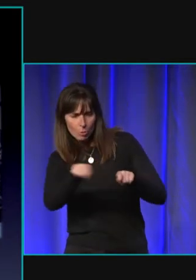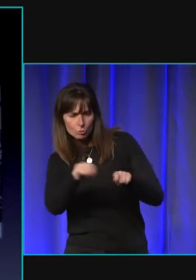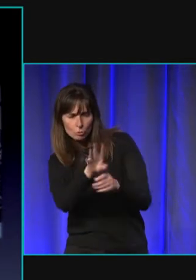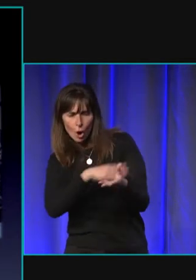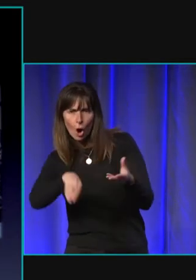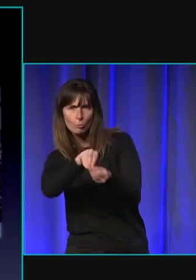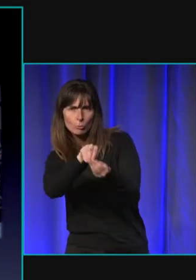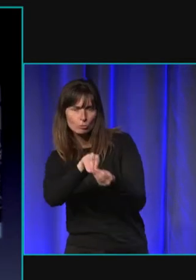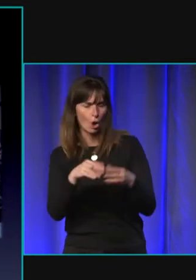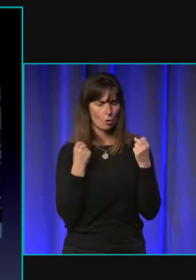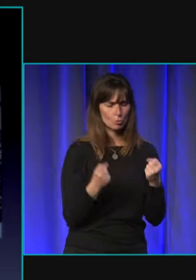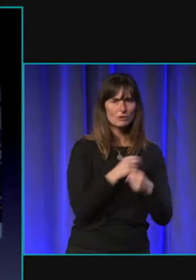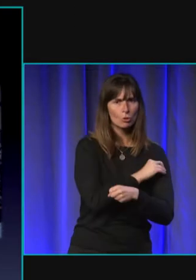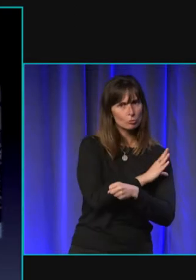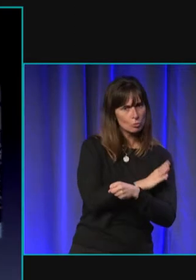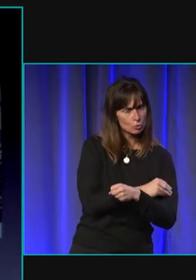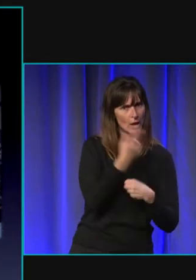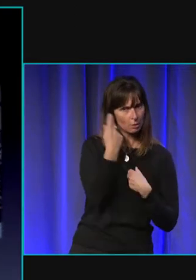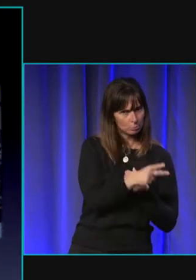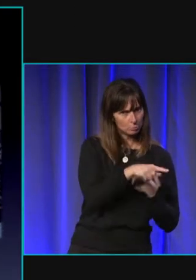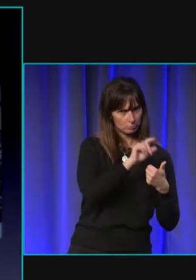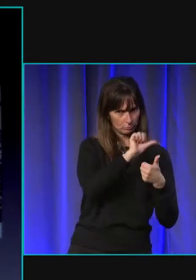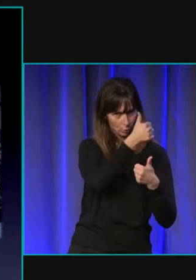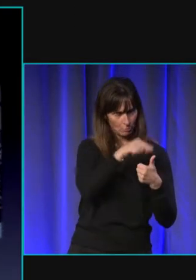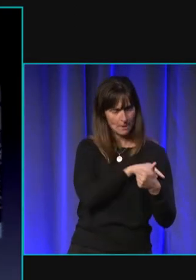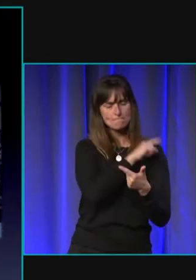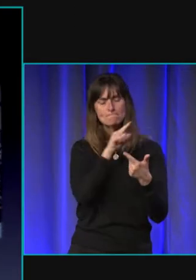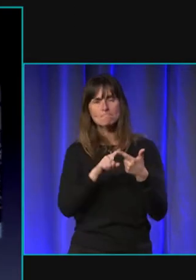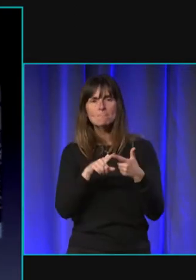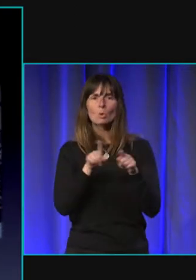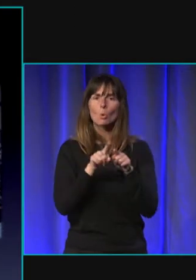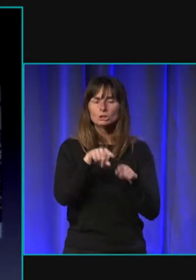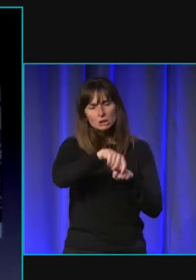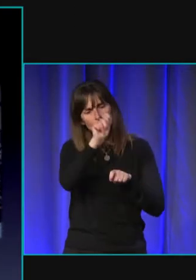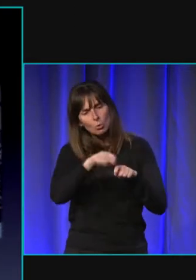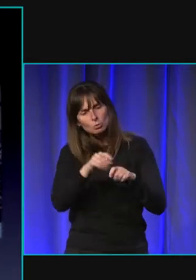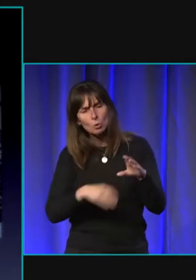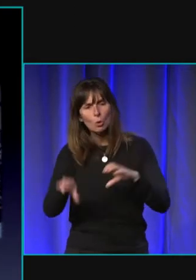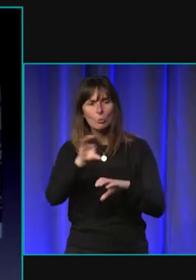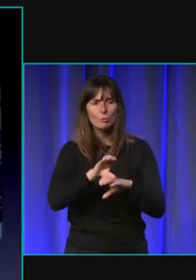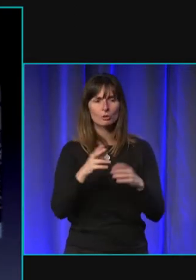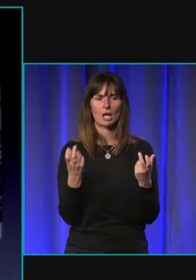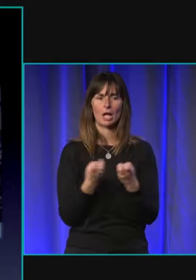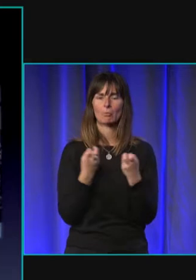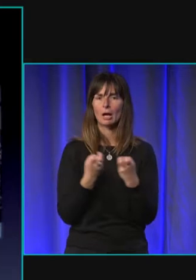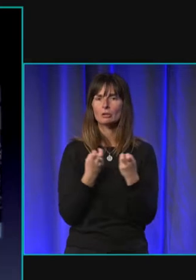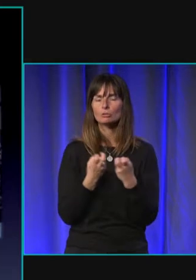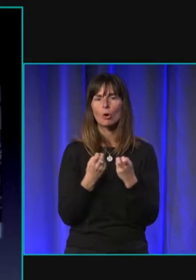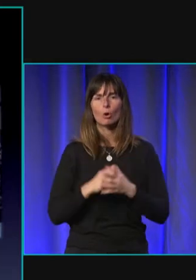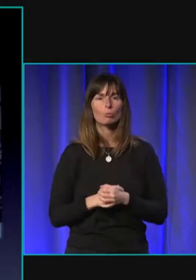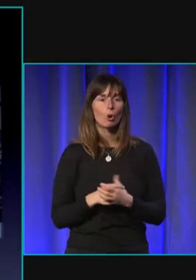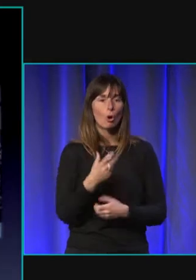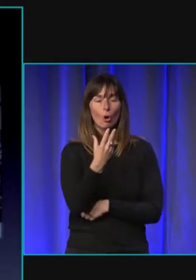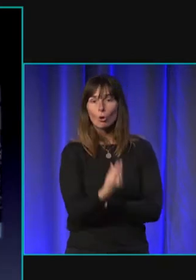puissance musculaire qui est produite au cours de chaque sprint. On fait des mesures complémentaires, donc on équipe alors l'enfant